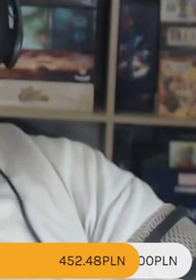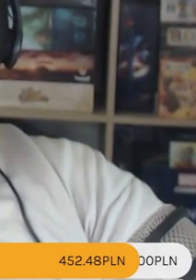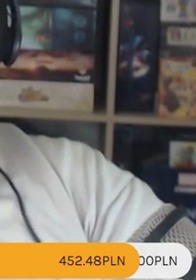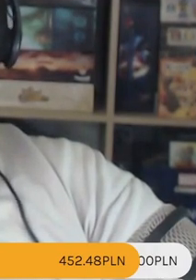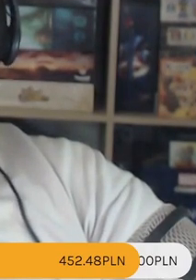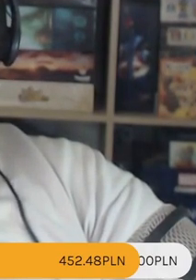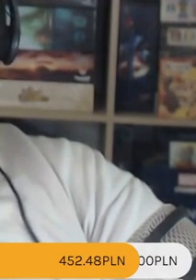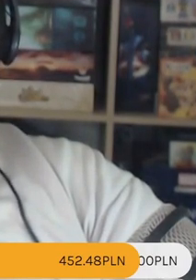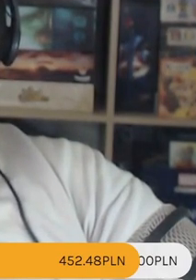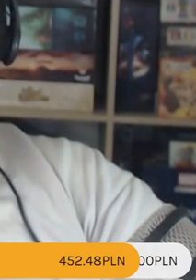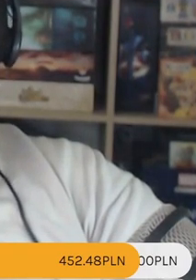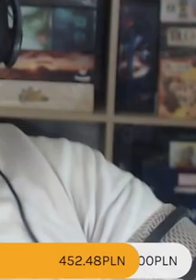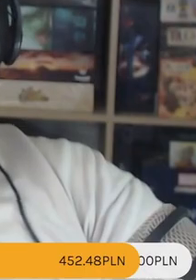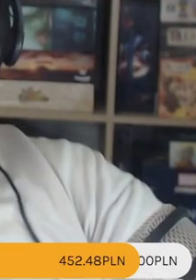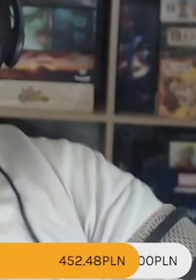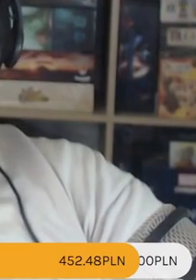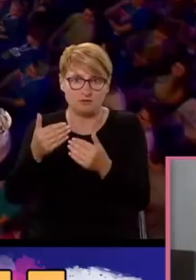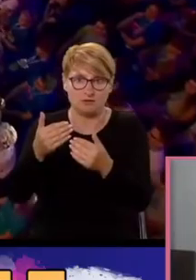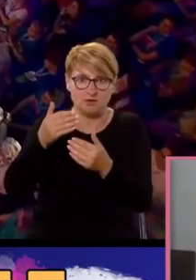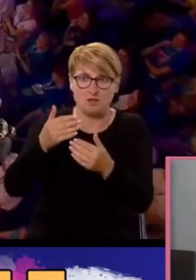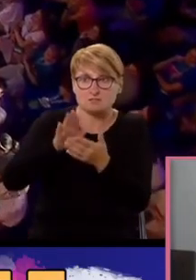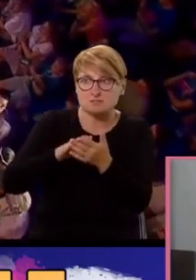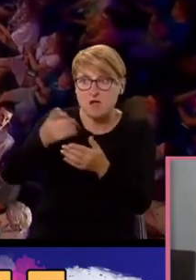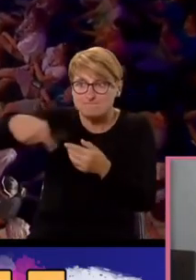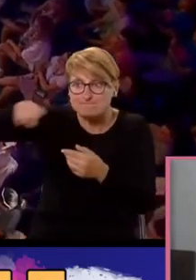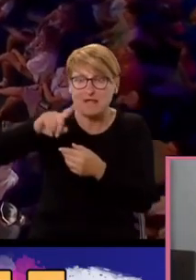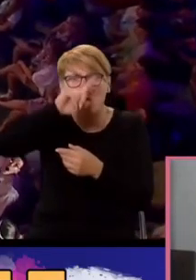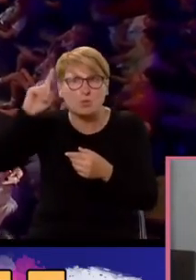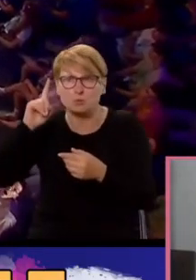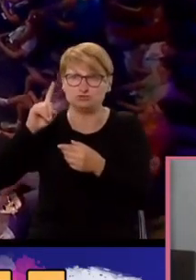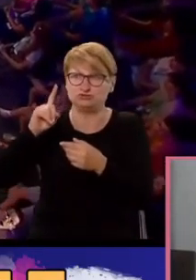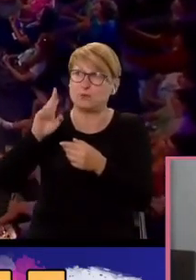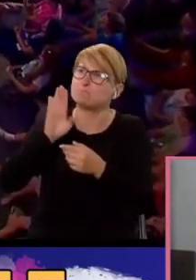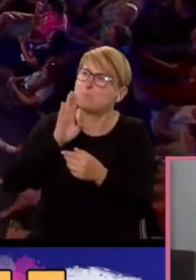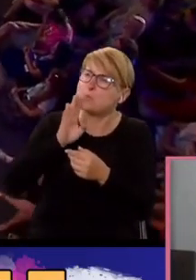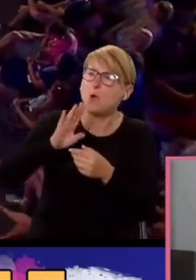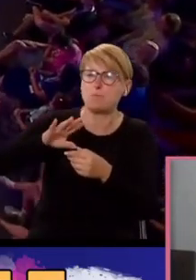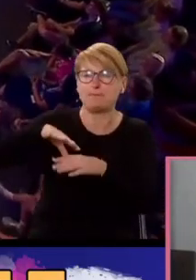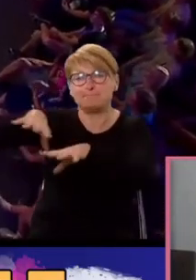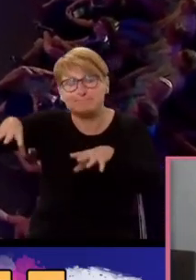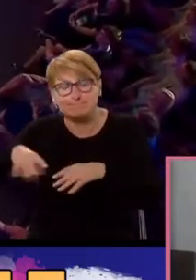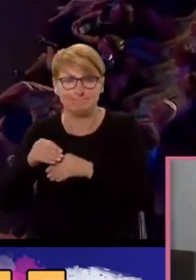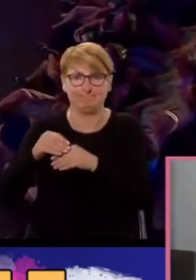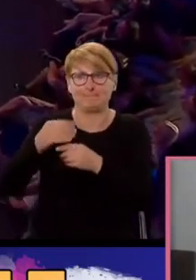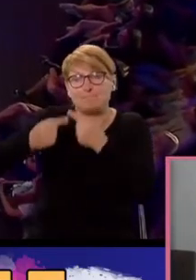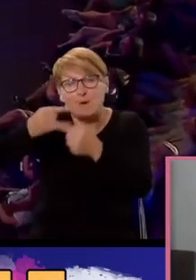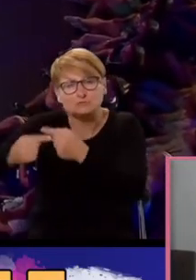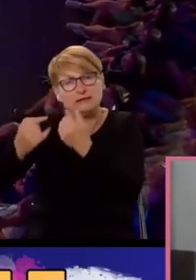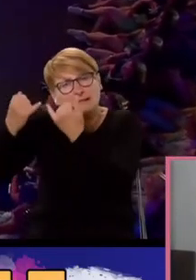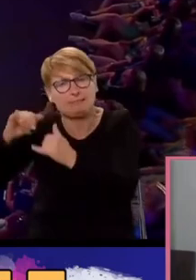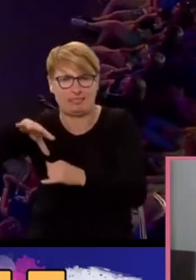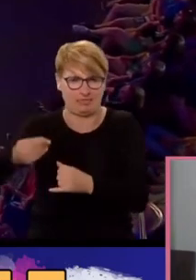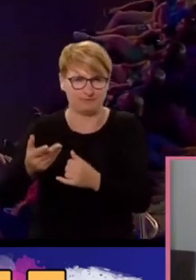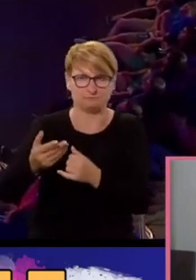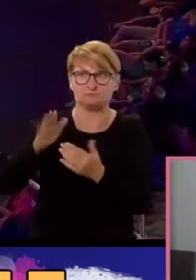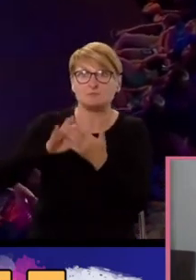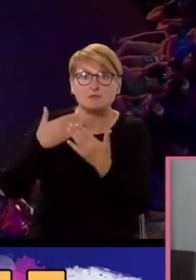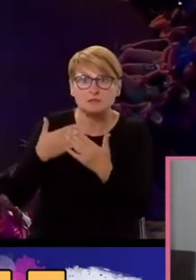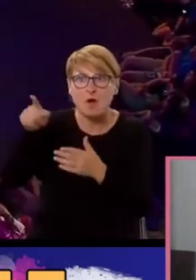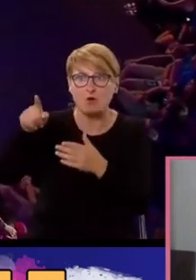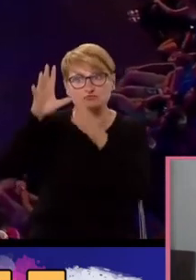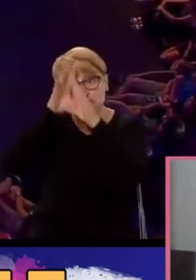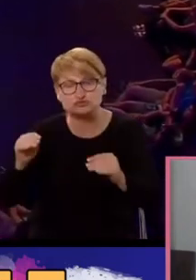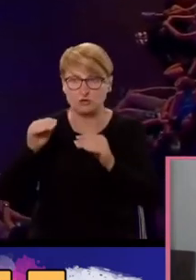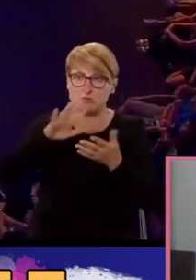tutaj produkuje, bo to jest kurwa rakotwórcze, nie? A niektórzy mają podobne, magiczne, jakieś metafizyczne pochodzenie, w związku z tym odnoszą się z szacunkiem